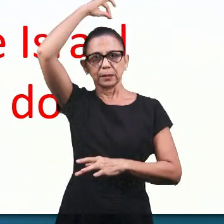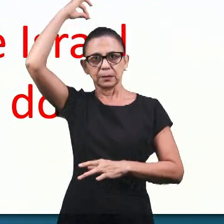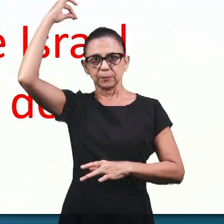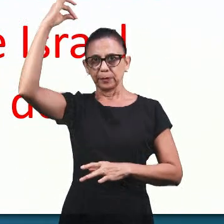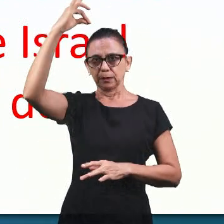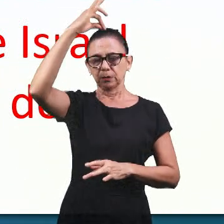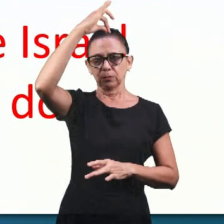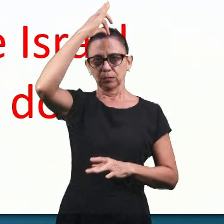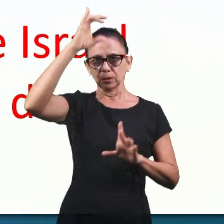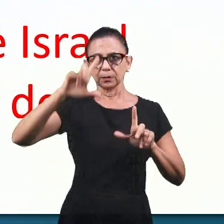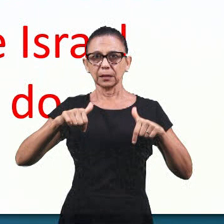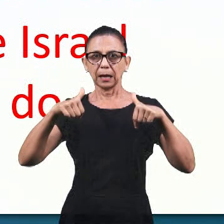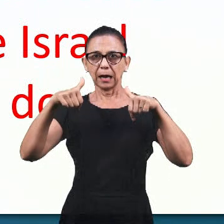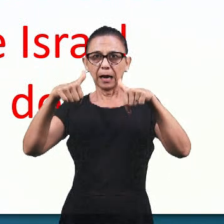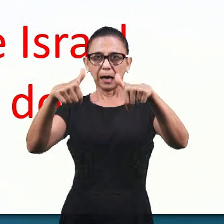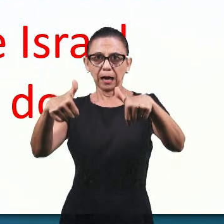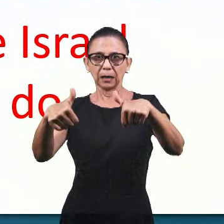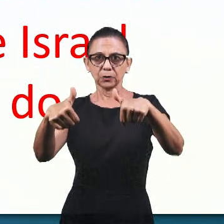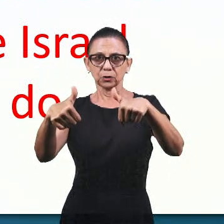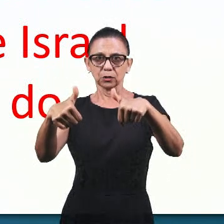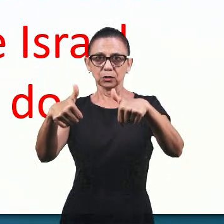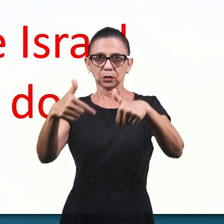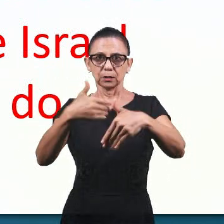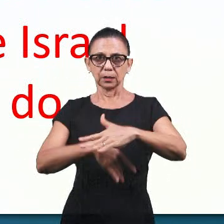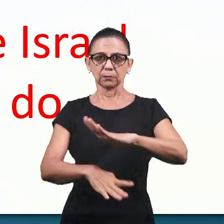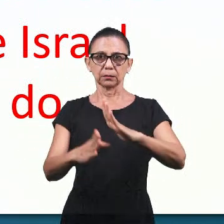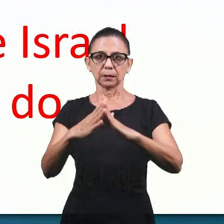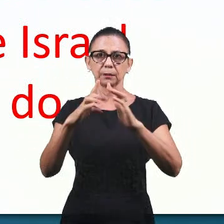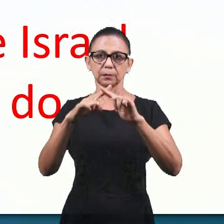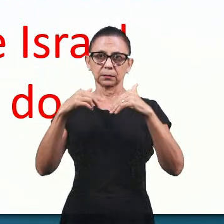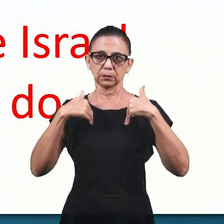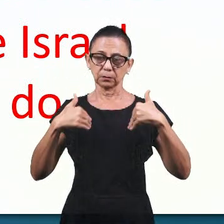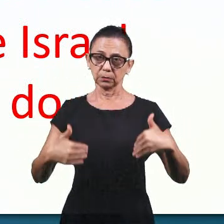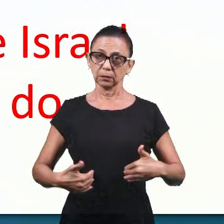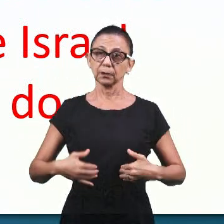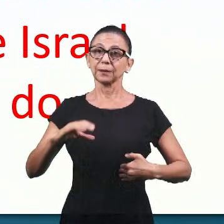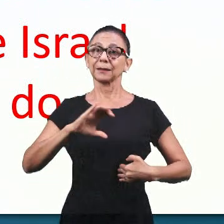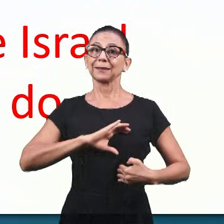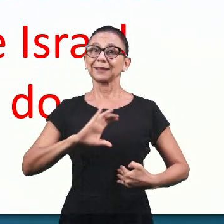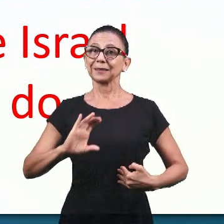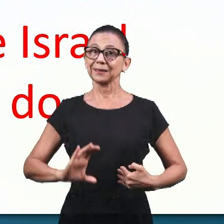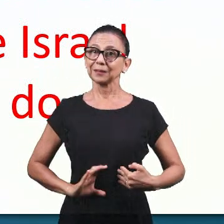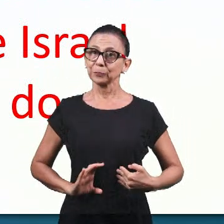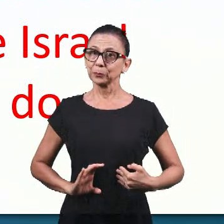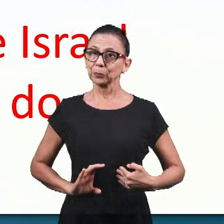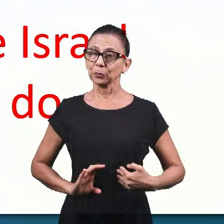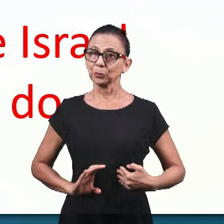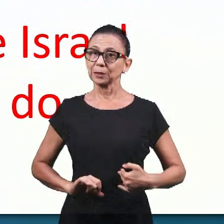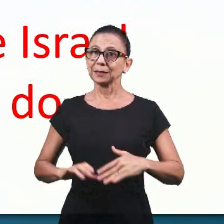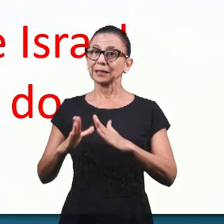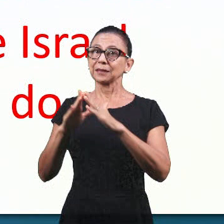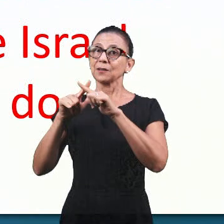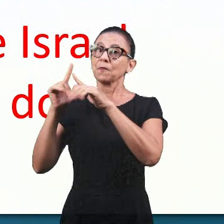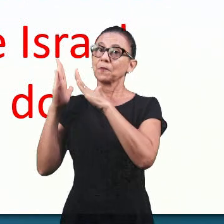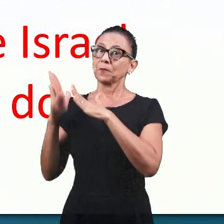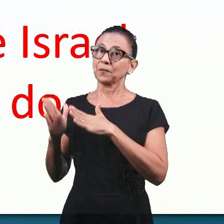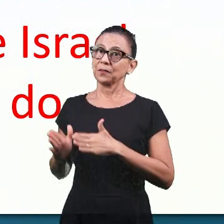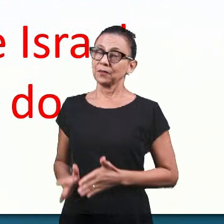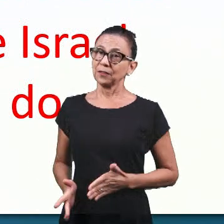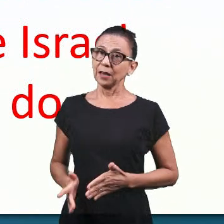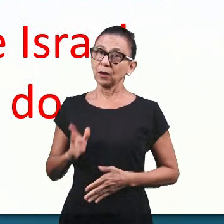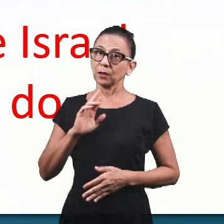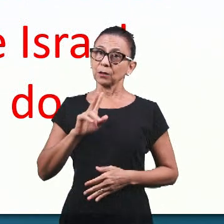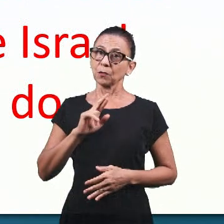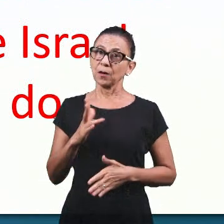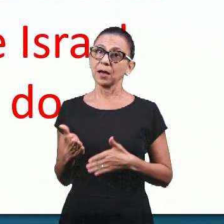opère ici, il opère dans le même corps de Christ. Donc, l'Église est fidèle. Ce n'est pas